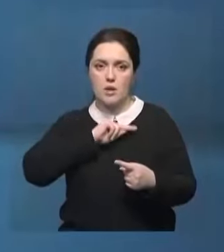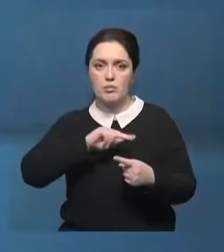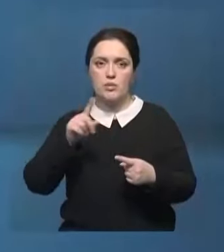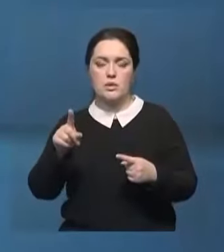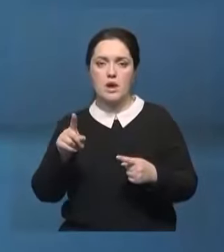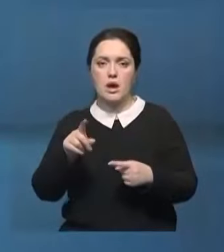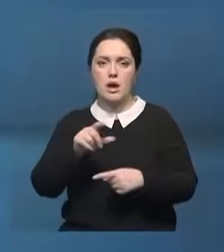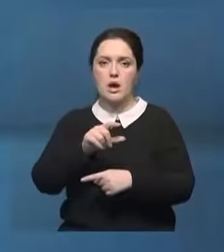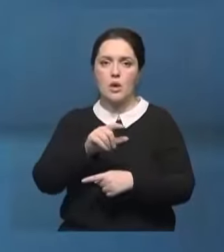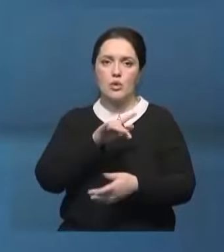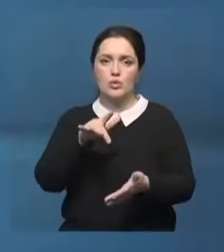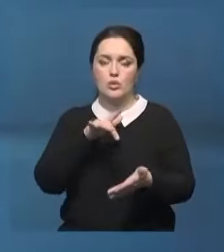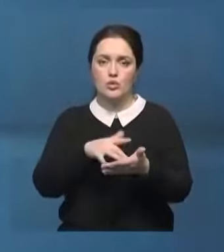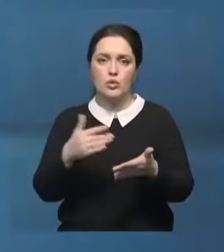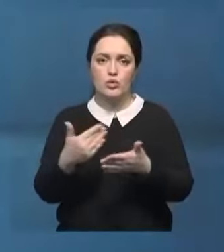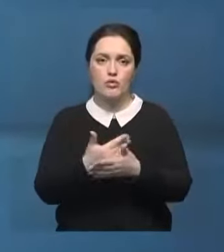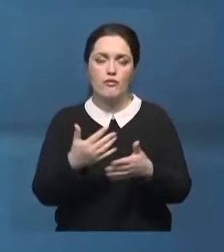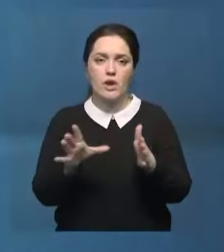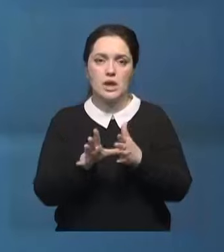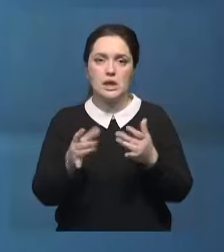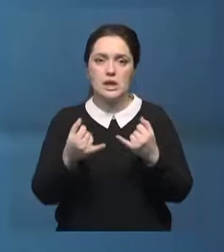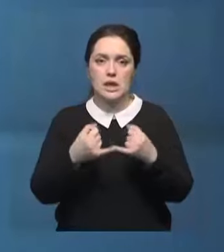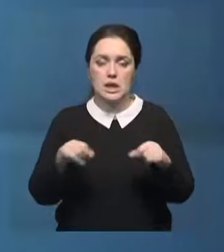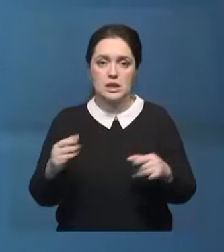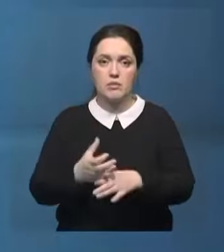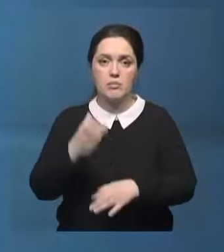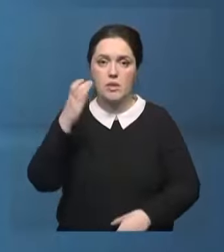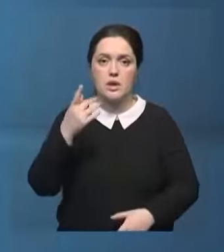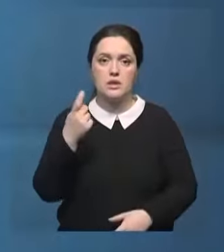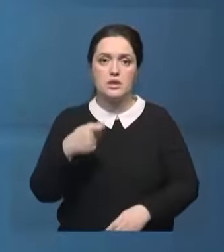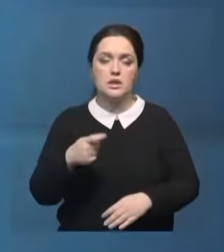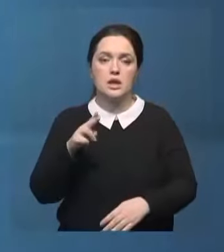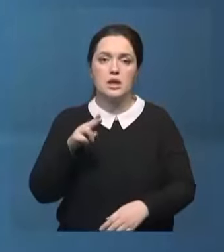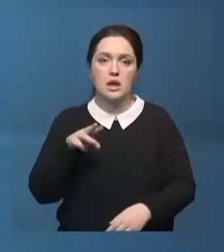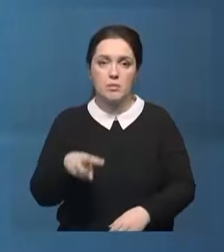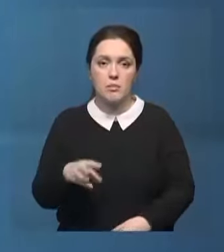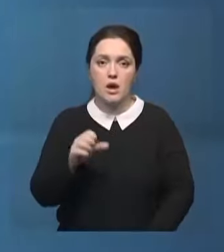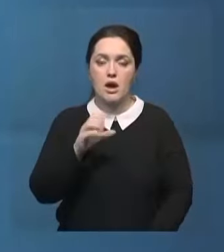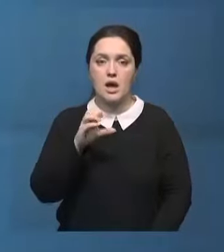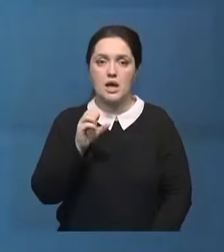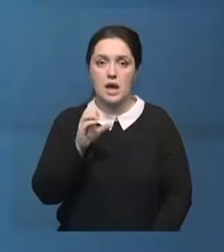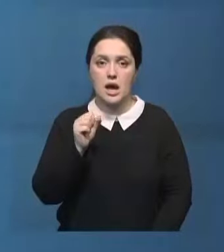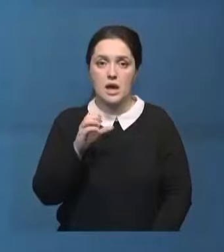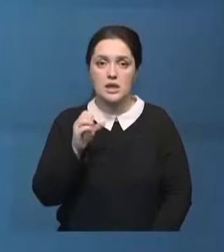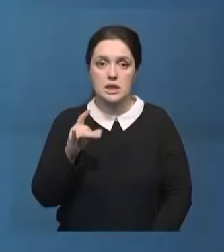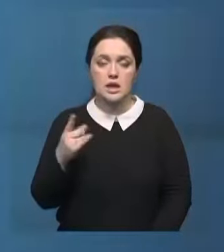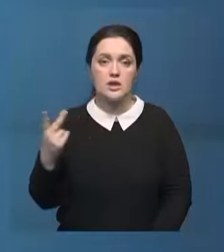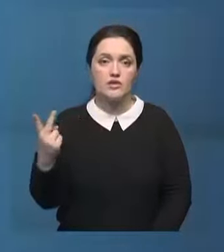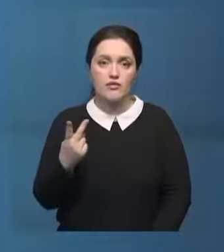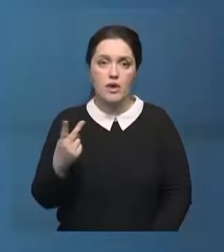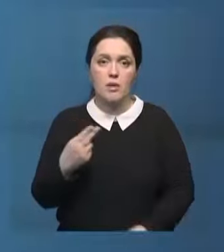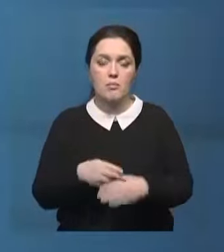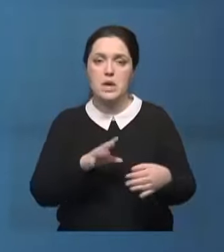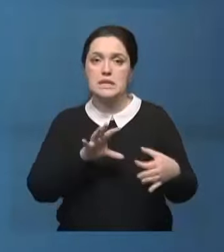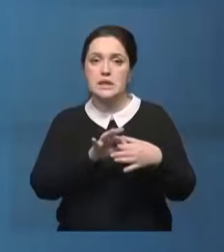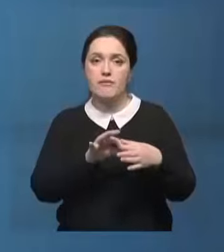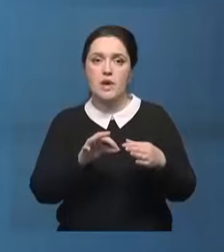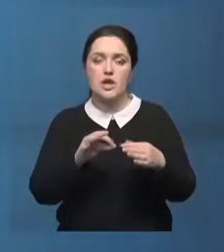окраине мегаполиса новые линии электропередач протяженностью более 100 километров. Ранее АСАР-2 зависело от